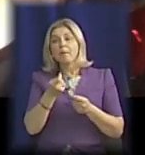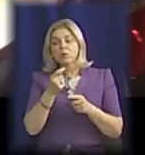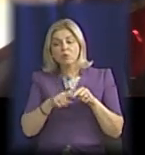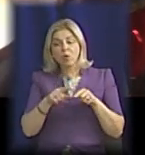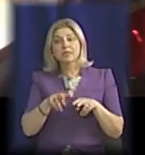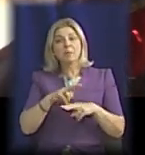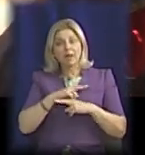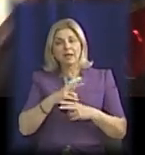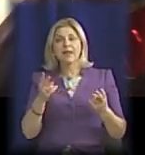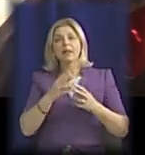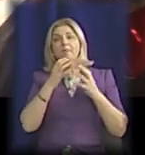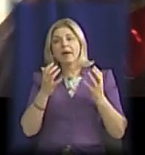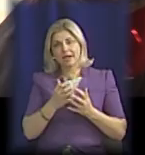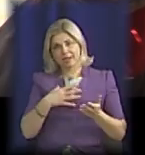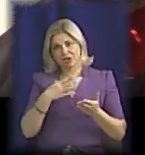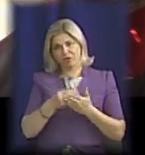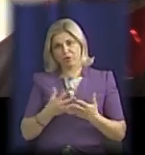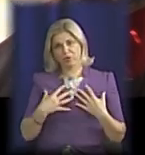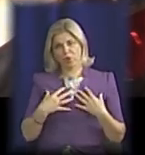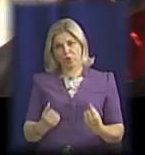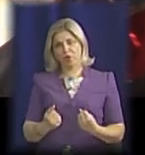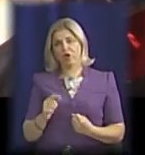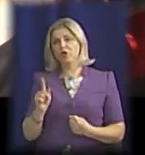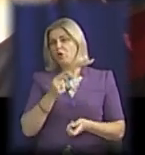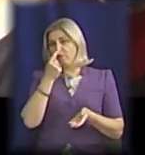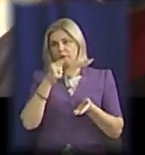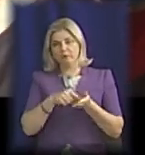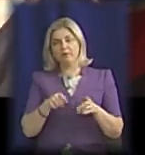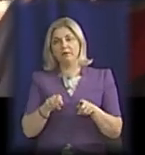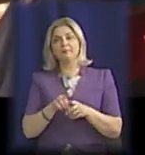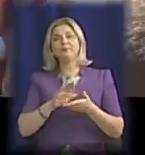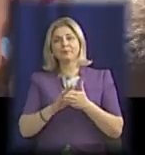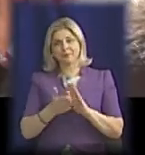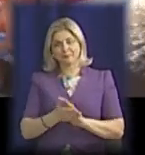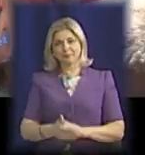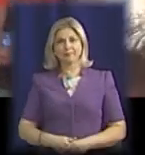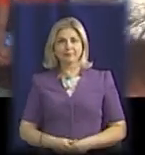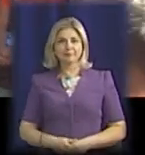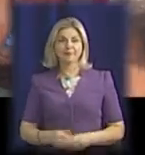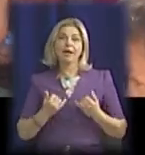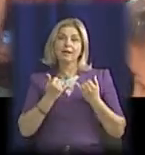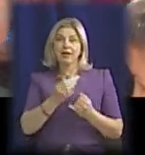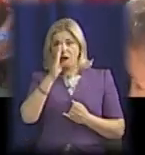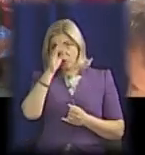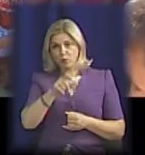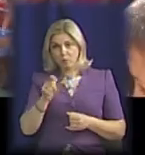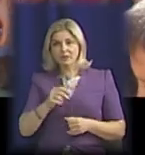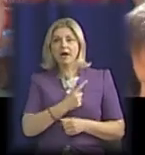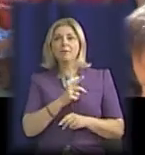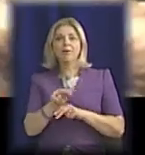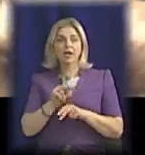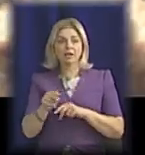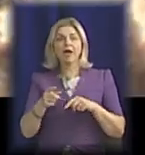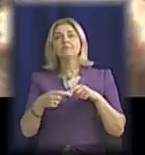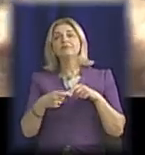потрібно берегти своє здоров'я, щоб не опинитися в такій ситуації. Для хлопців влаштував майстер-клас греко-римської